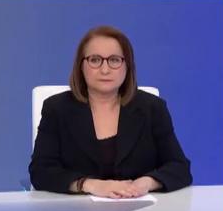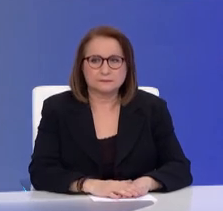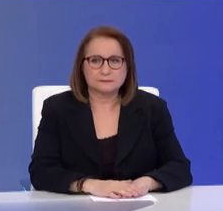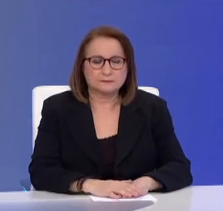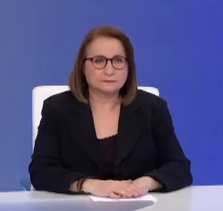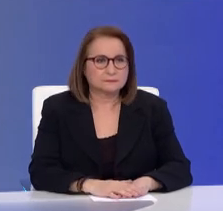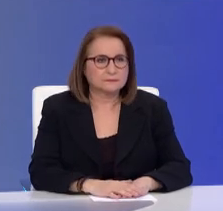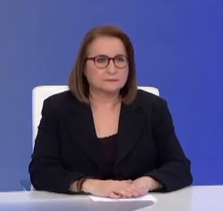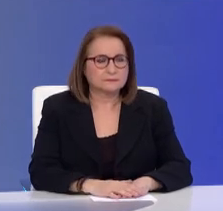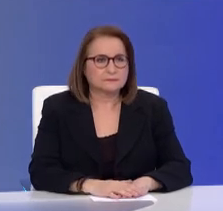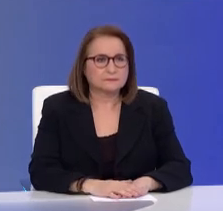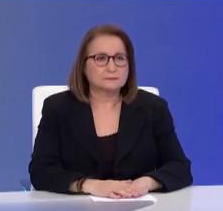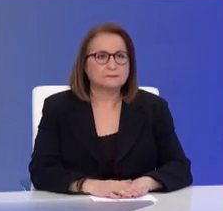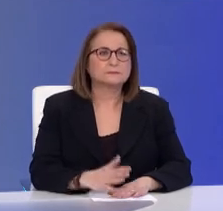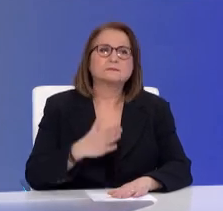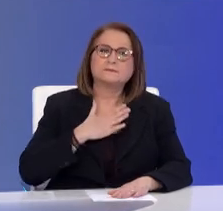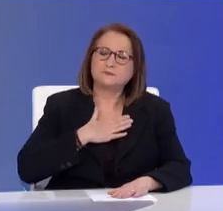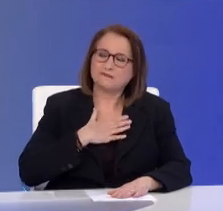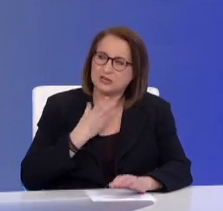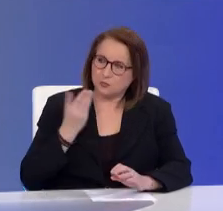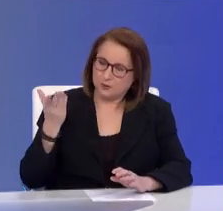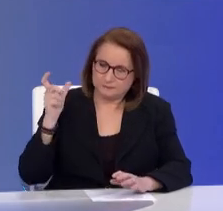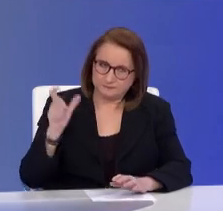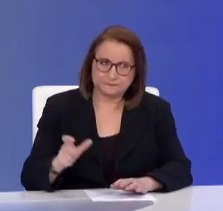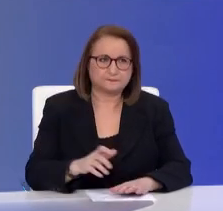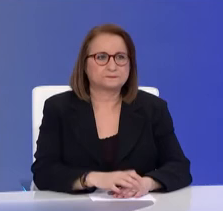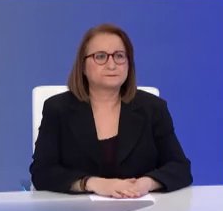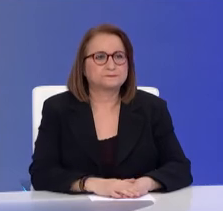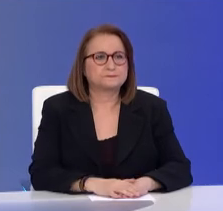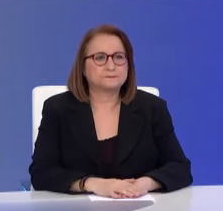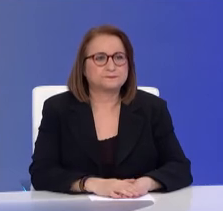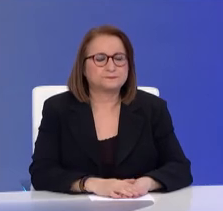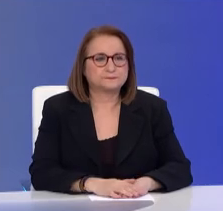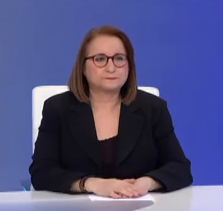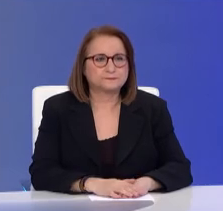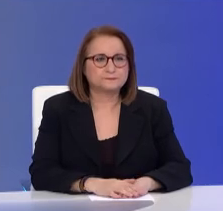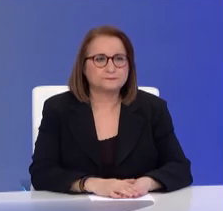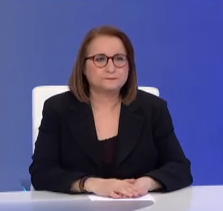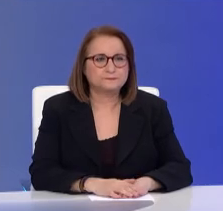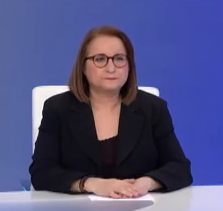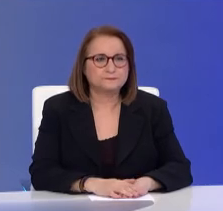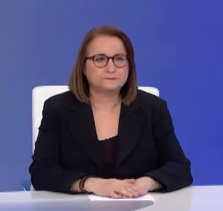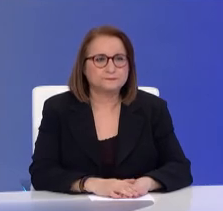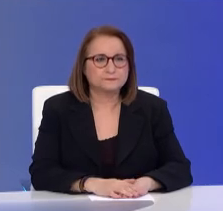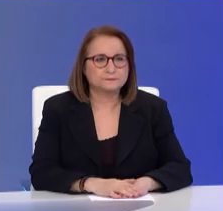Σας ευχαριστούμε, κύριε Υπουργέ. We thank you very much, Mr. Minister of Finance.